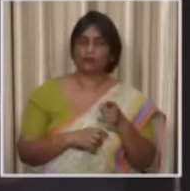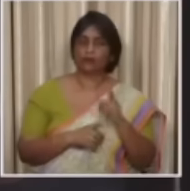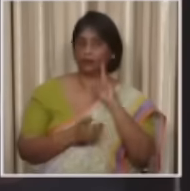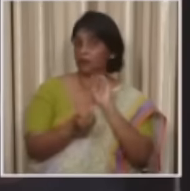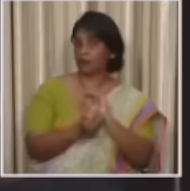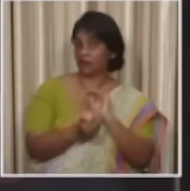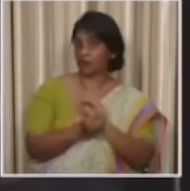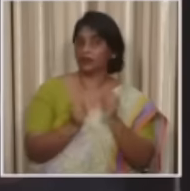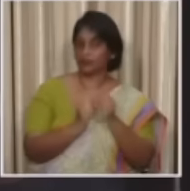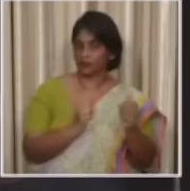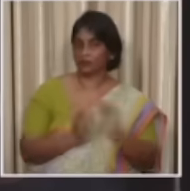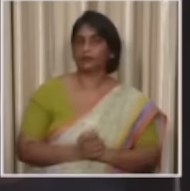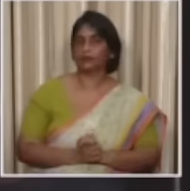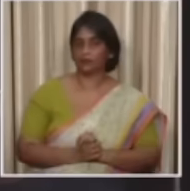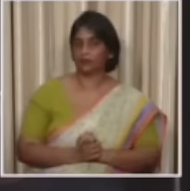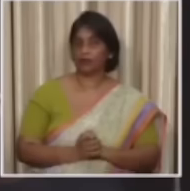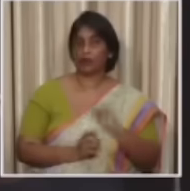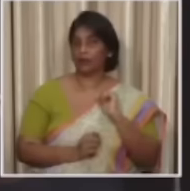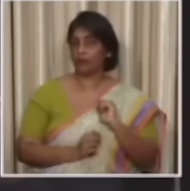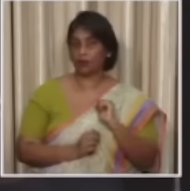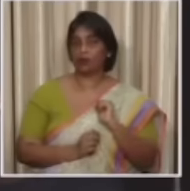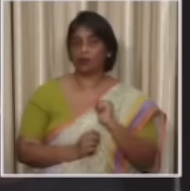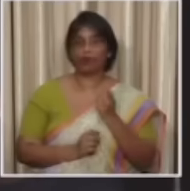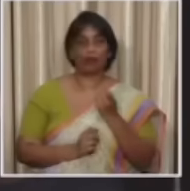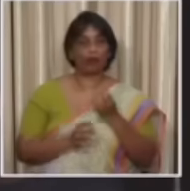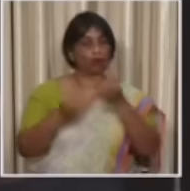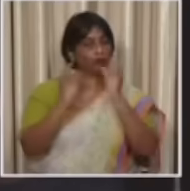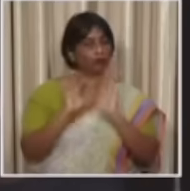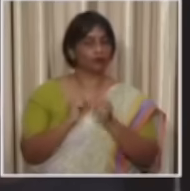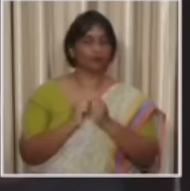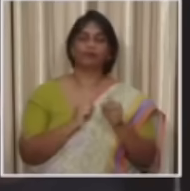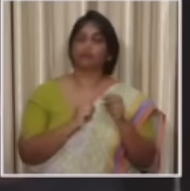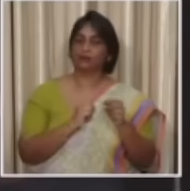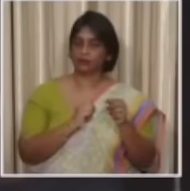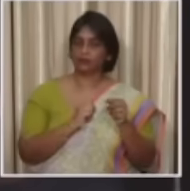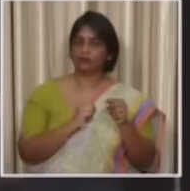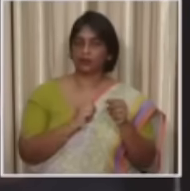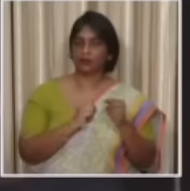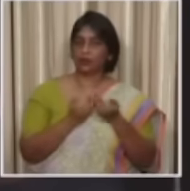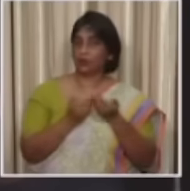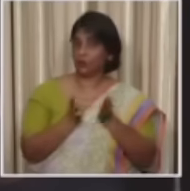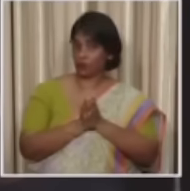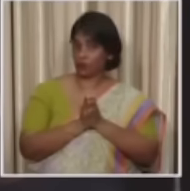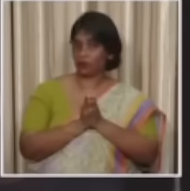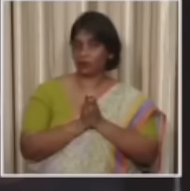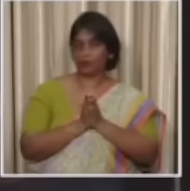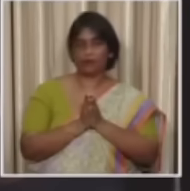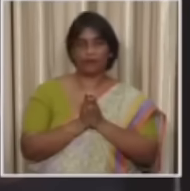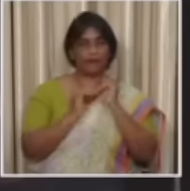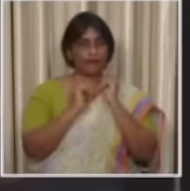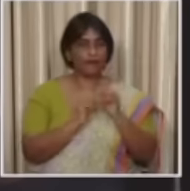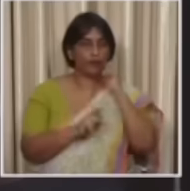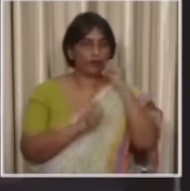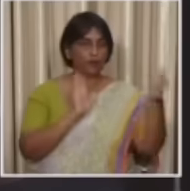ප්‍රවේශමෙන් කටයුතු කරන්න. මොකද ඔබතුමා ආර්ථිකය හරියට කරයි කියලා තමුන් වැරදි මිනිස්සුන්